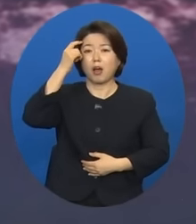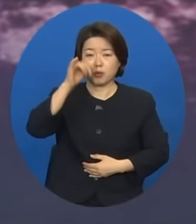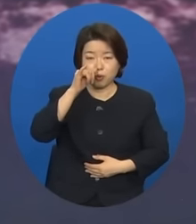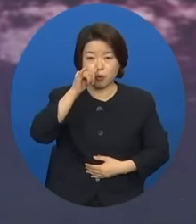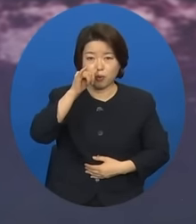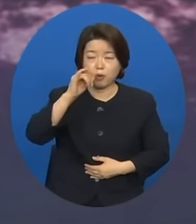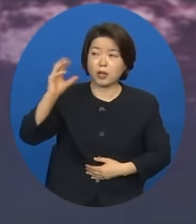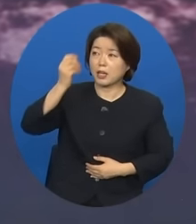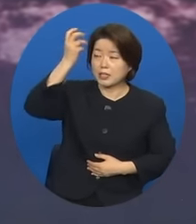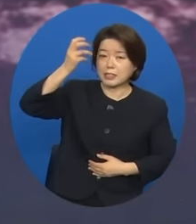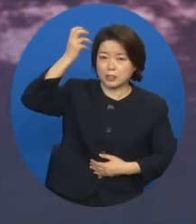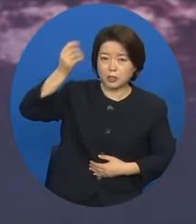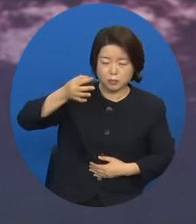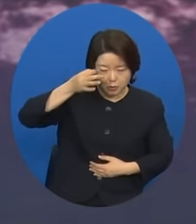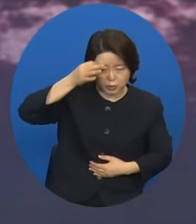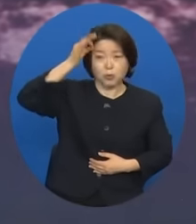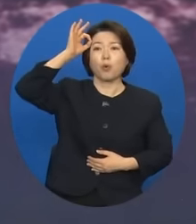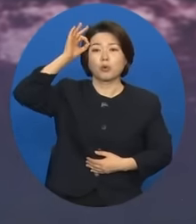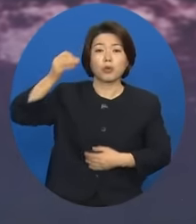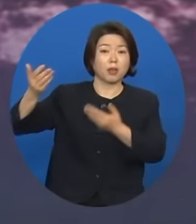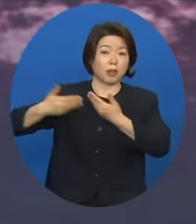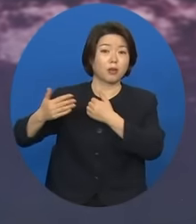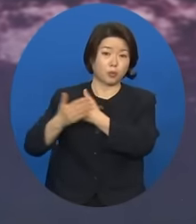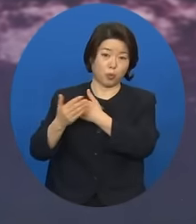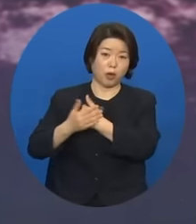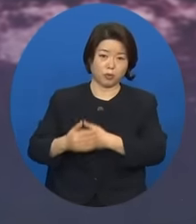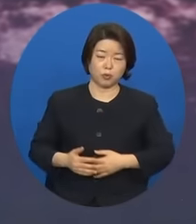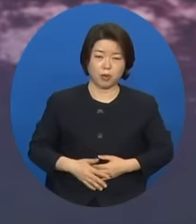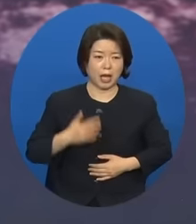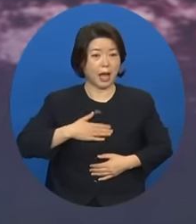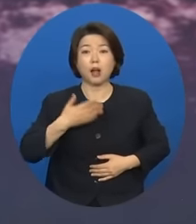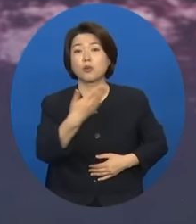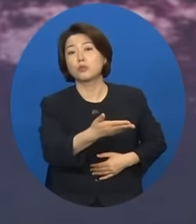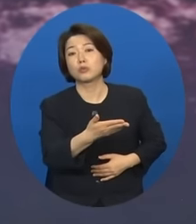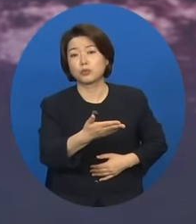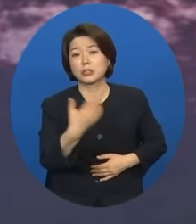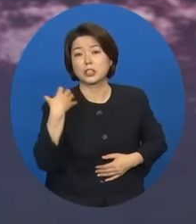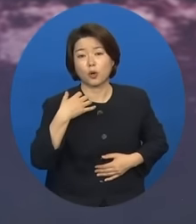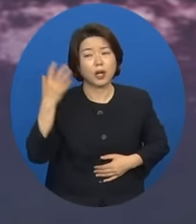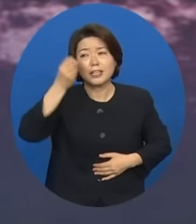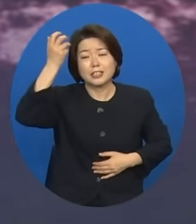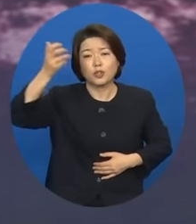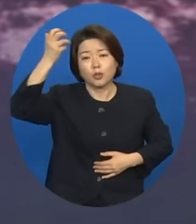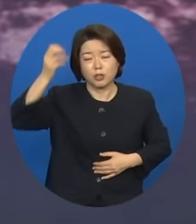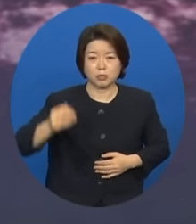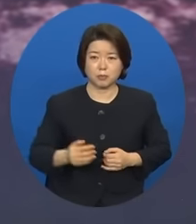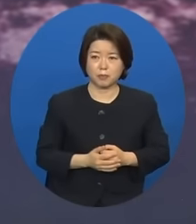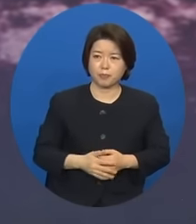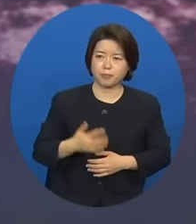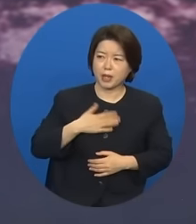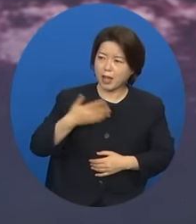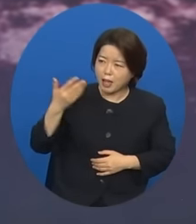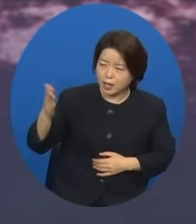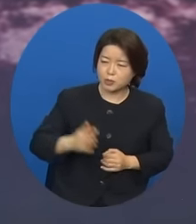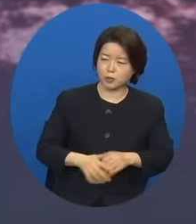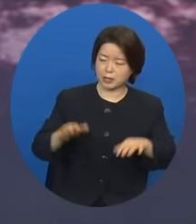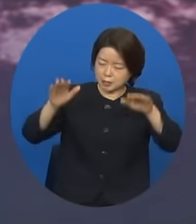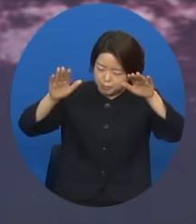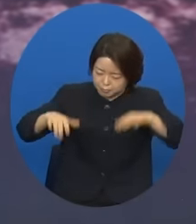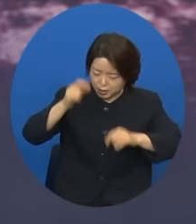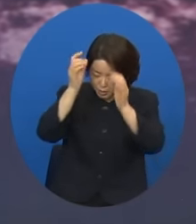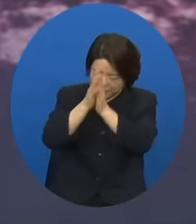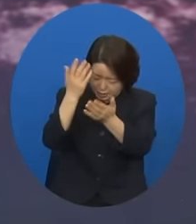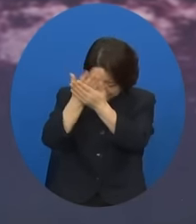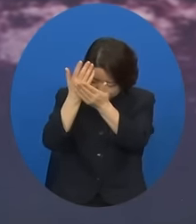성령은 생각나게 하신 분이십니다 알려주세요 우리가 묻고 그분을 존중하고 그분께 엎드려서 주님